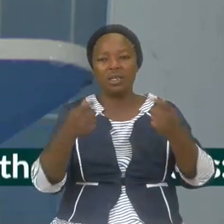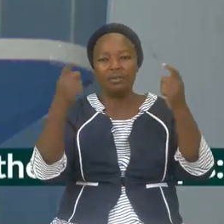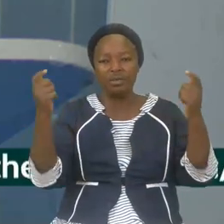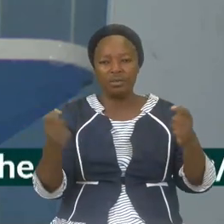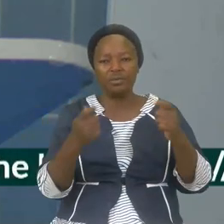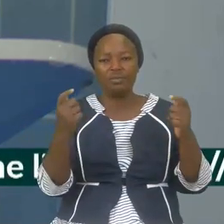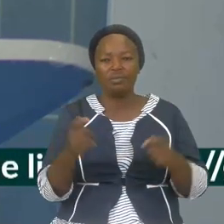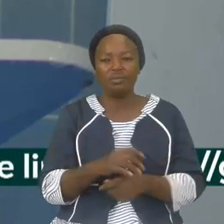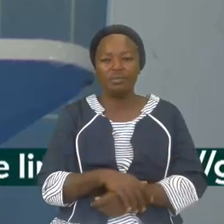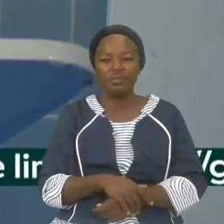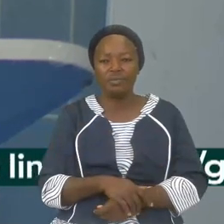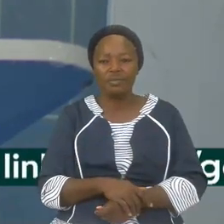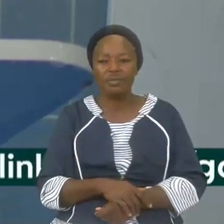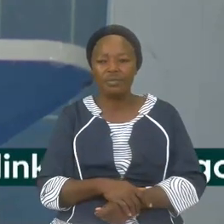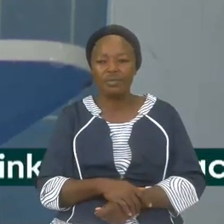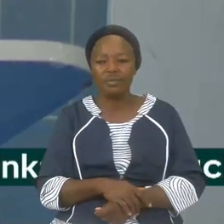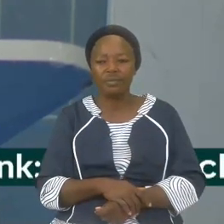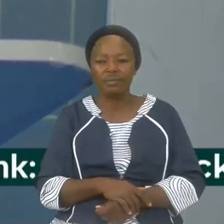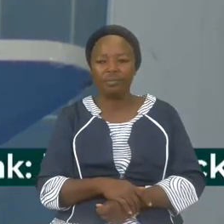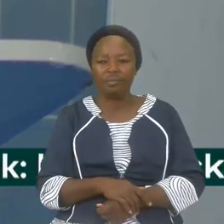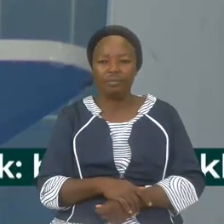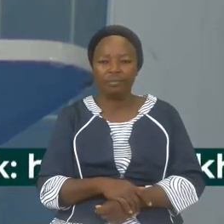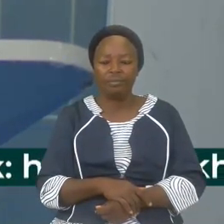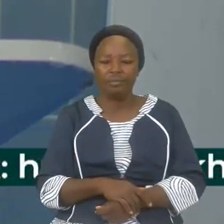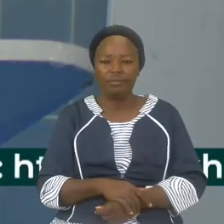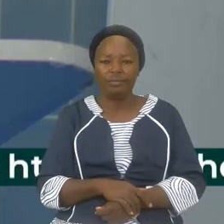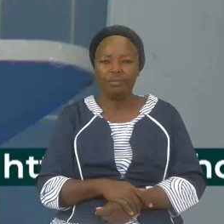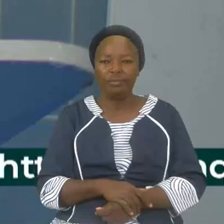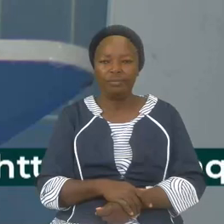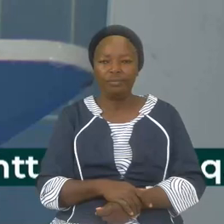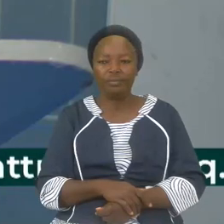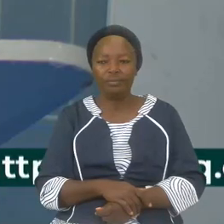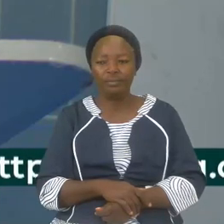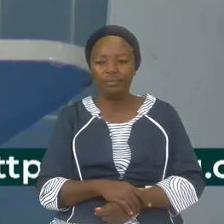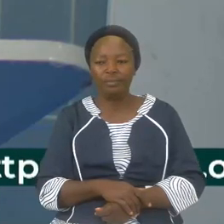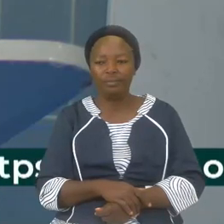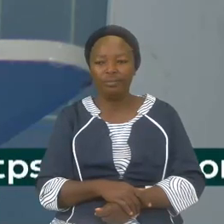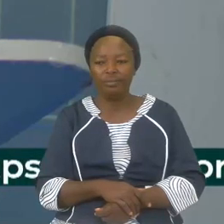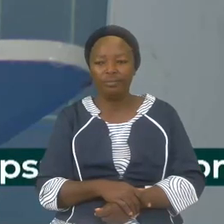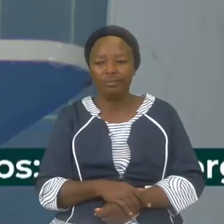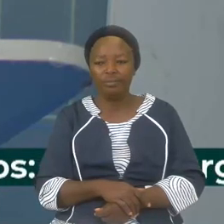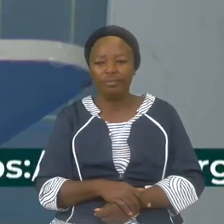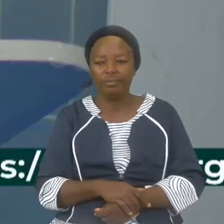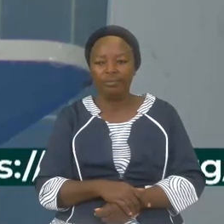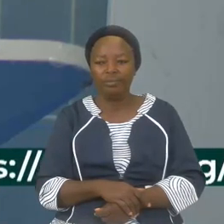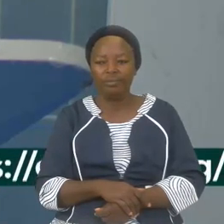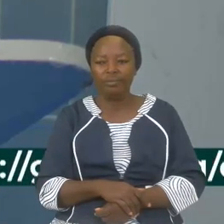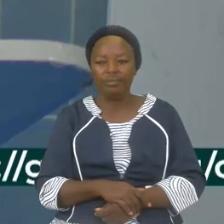joie et la célébration du ciel.